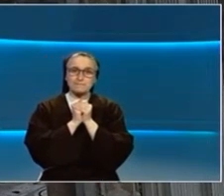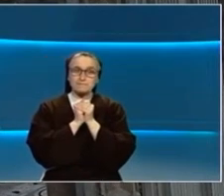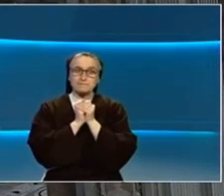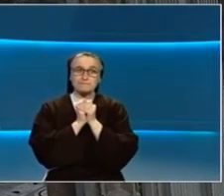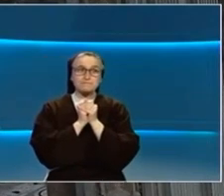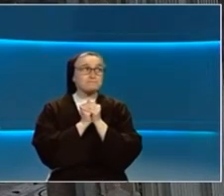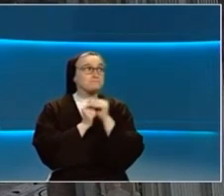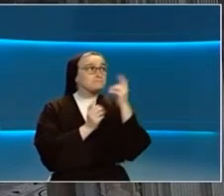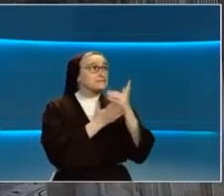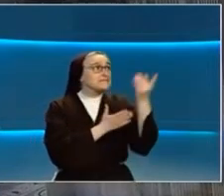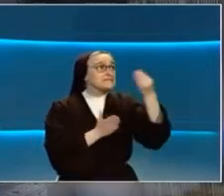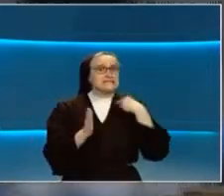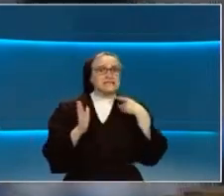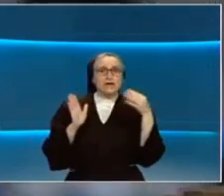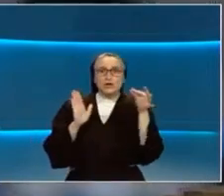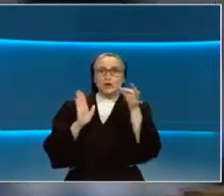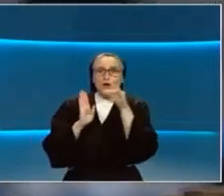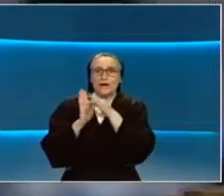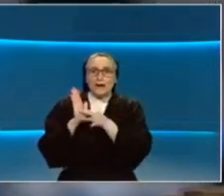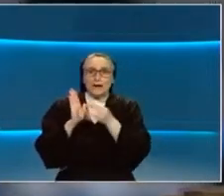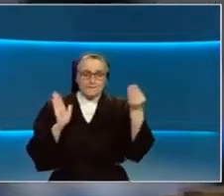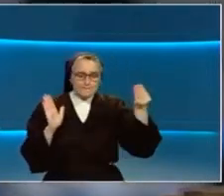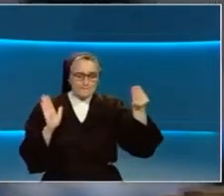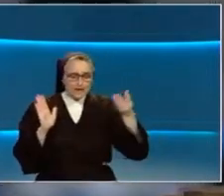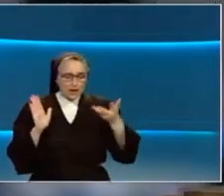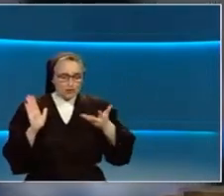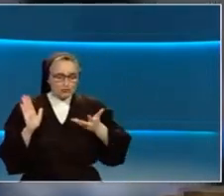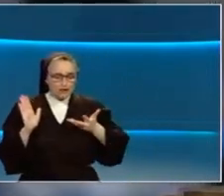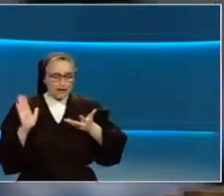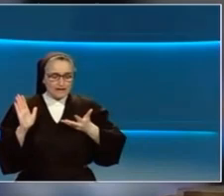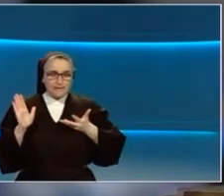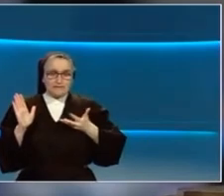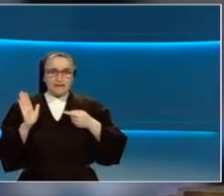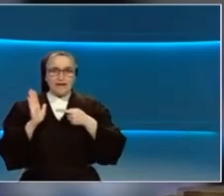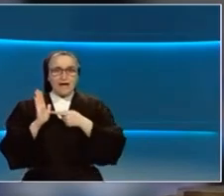Justitiae Domini recte,